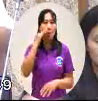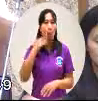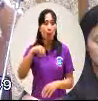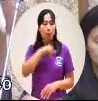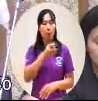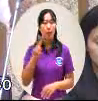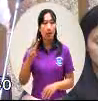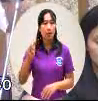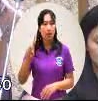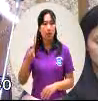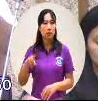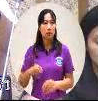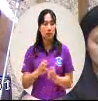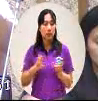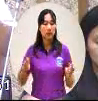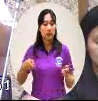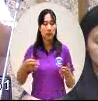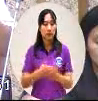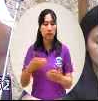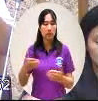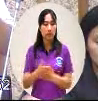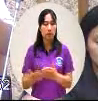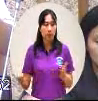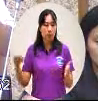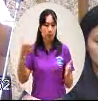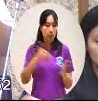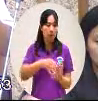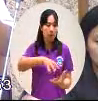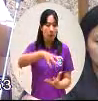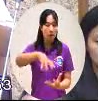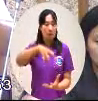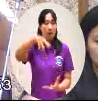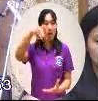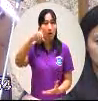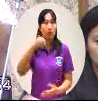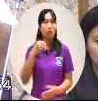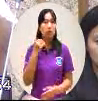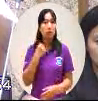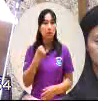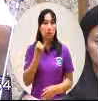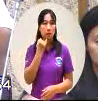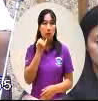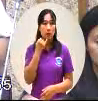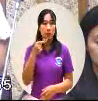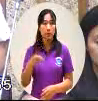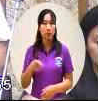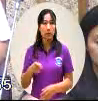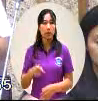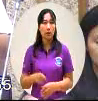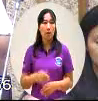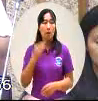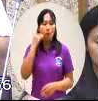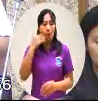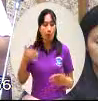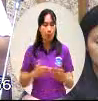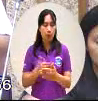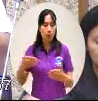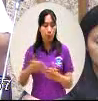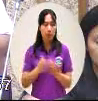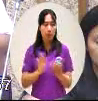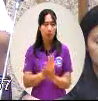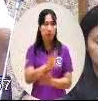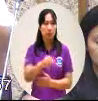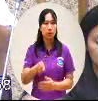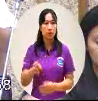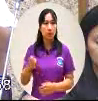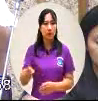它就可以直通到那个阿里山嘛。阿里山的达那一谷这边一通，相信纳马夏的那个观光